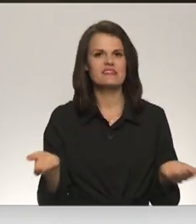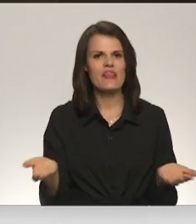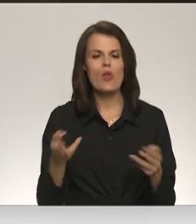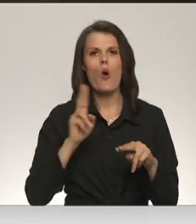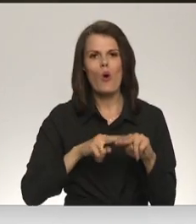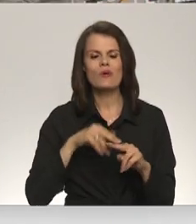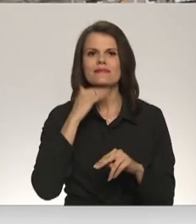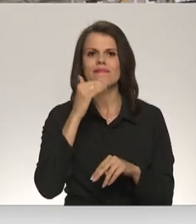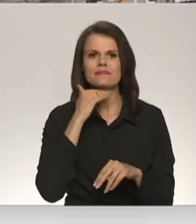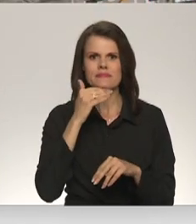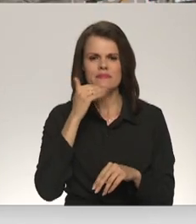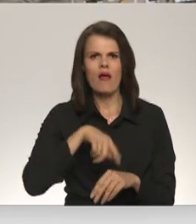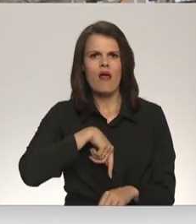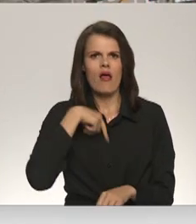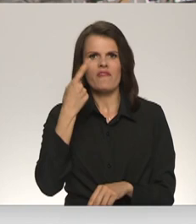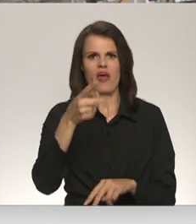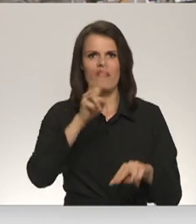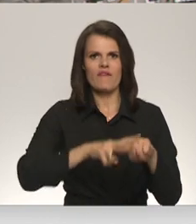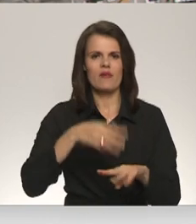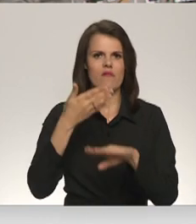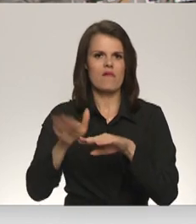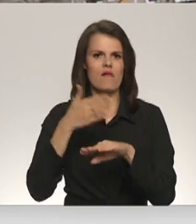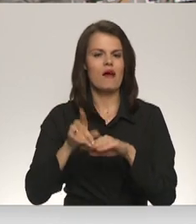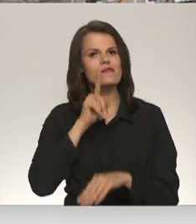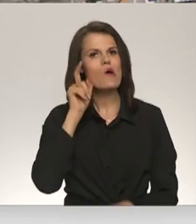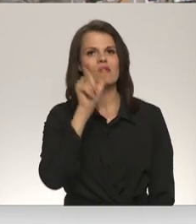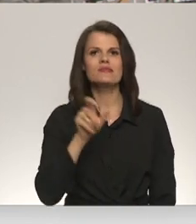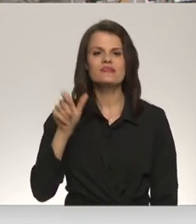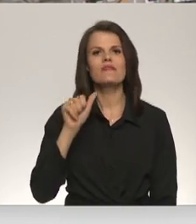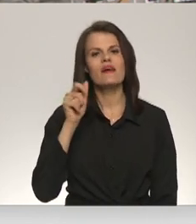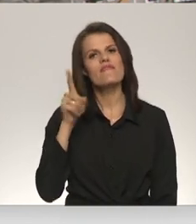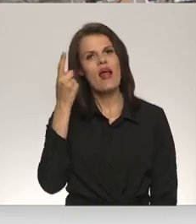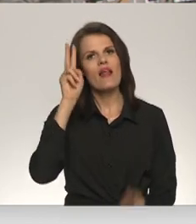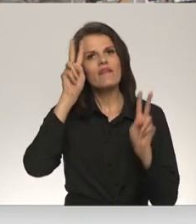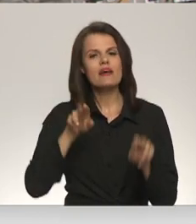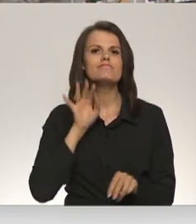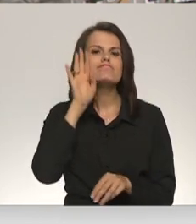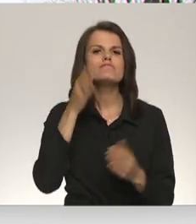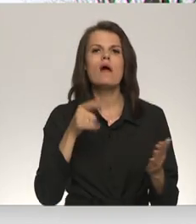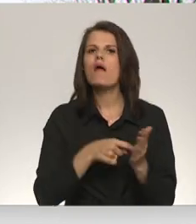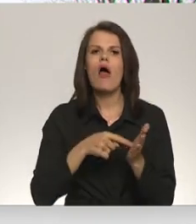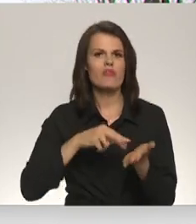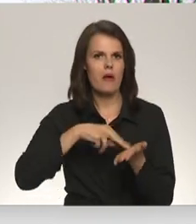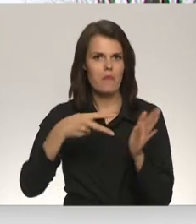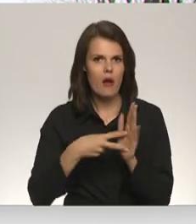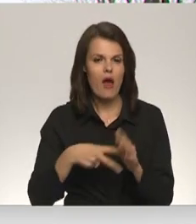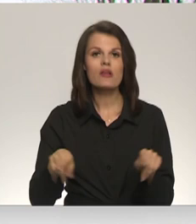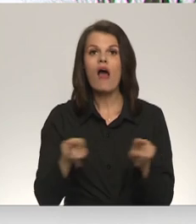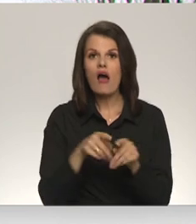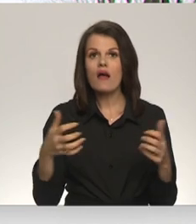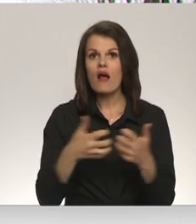arī nevēlēšanās piesaistīties vienai vietai, jo jauni cilvēki vēl nav izlēmuši par nākotnes dzīves plāniem. Arī kara darbība